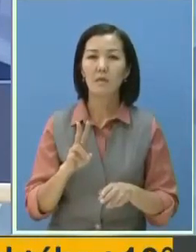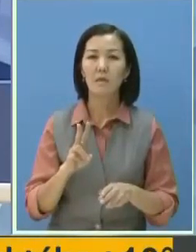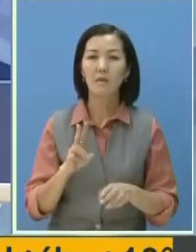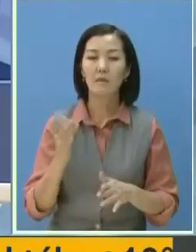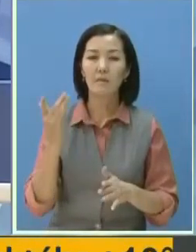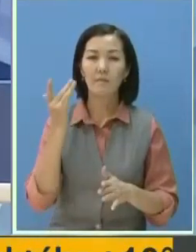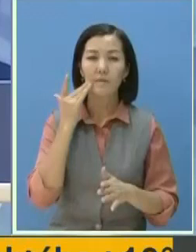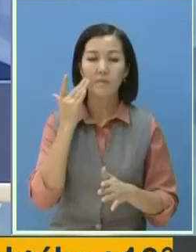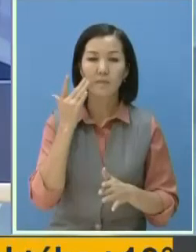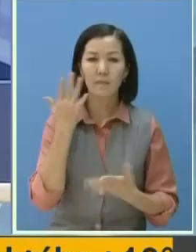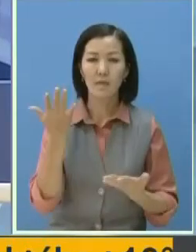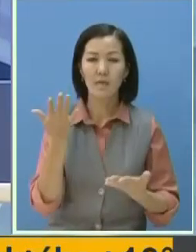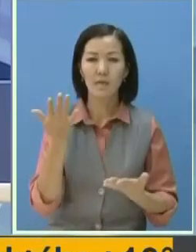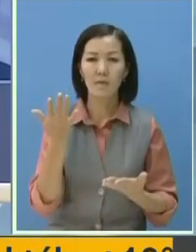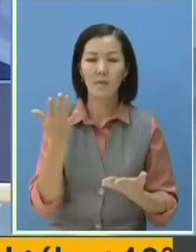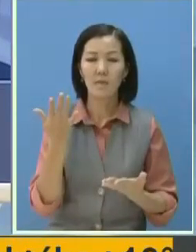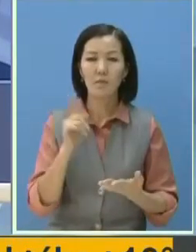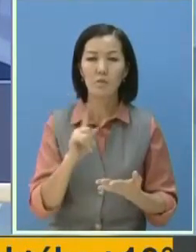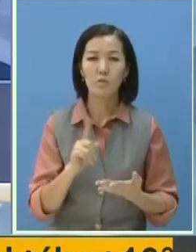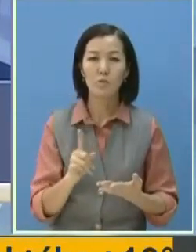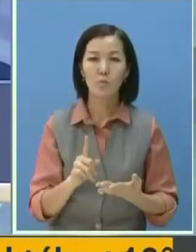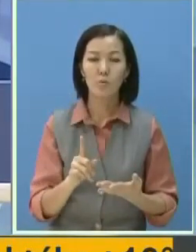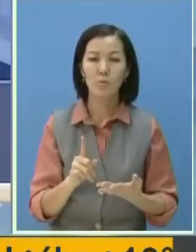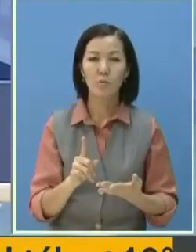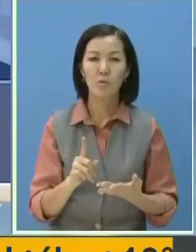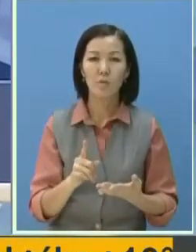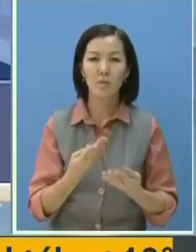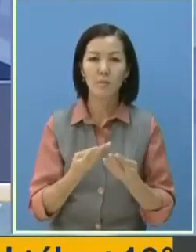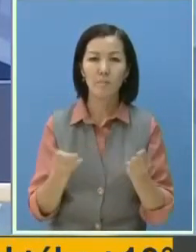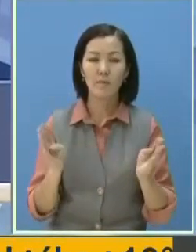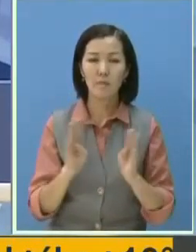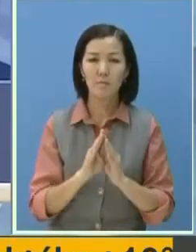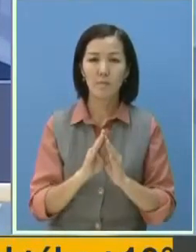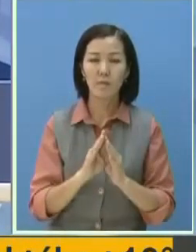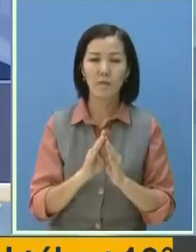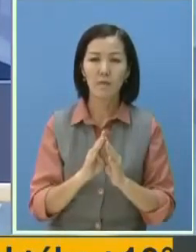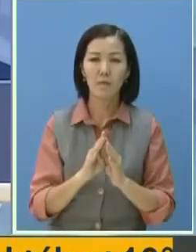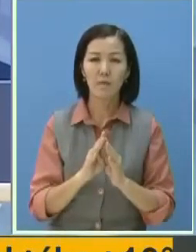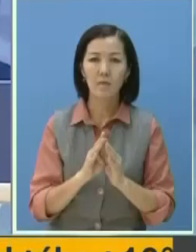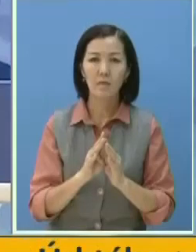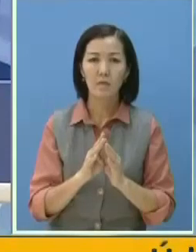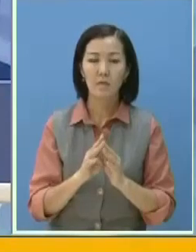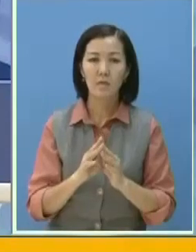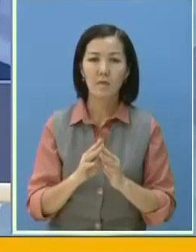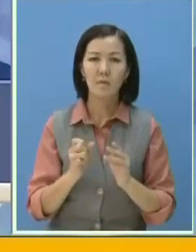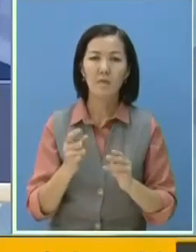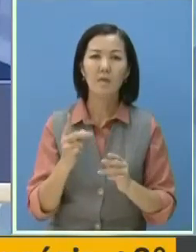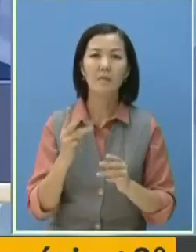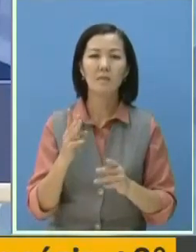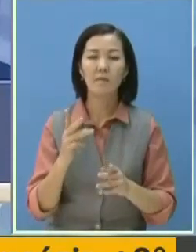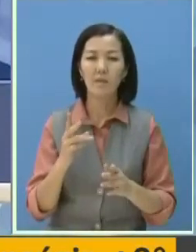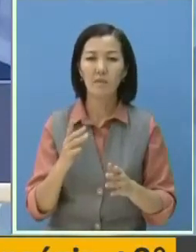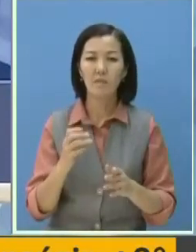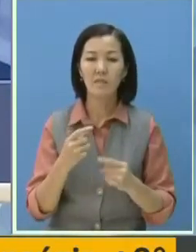сигнал, да, звоночек, что ну, пандемии-то еще будет много, да, и мы еще не раз встретимся ни с одним вирусом,